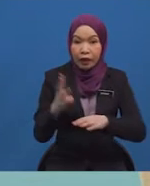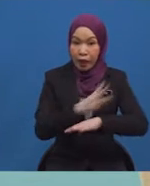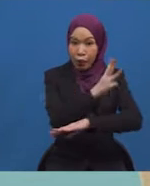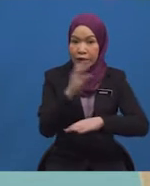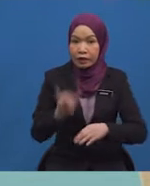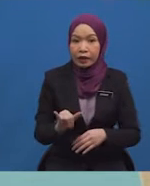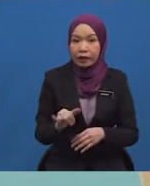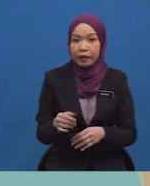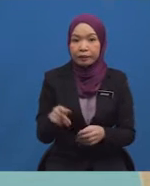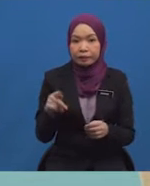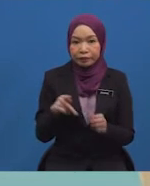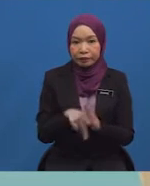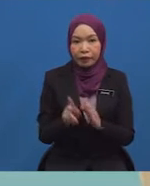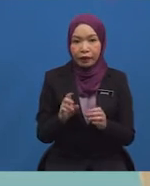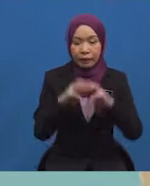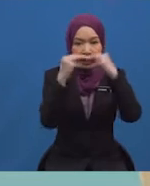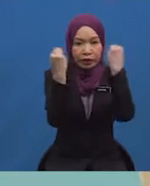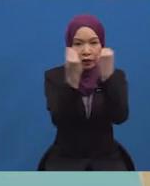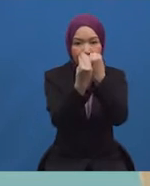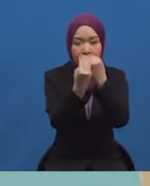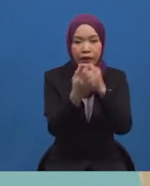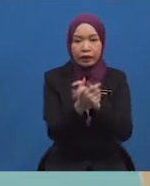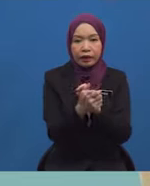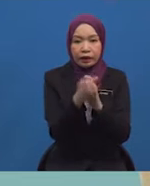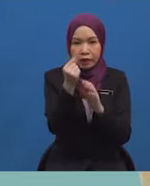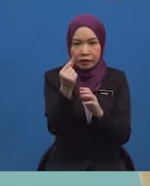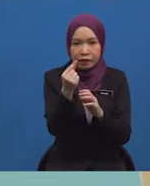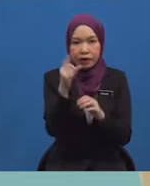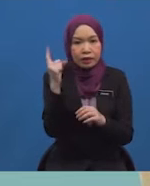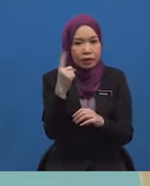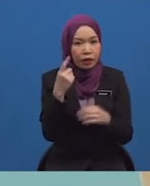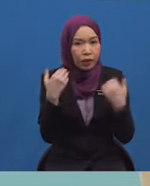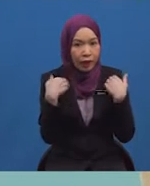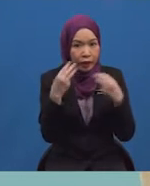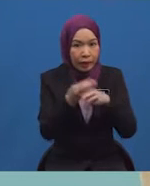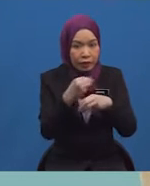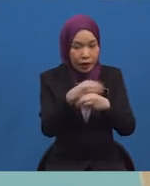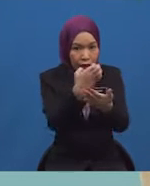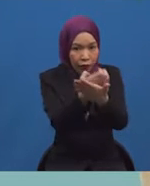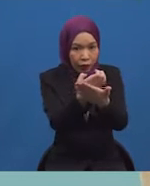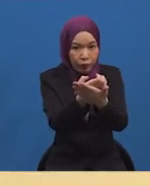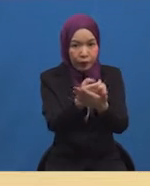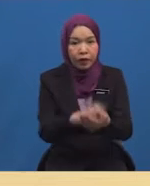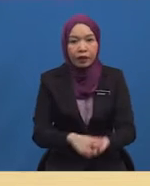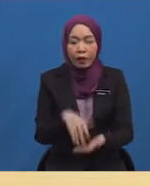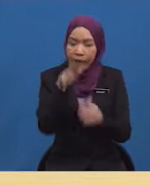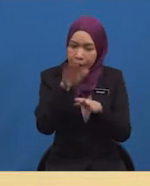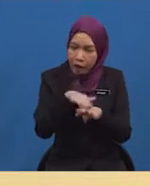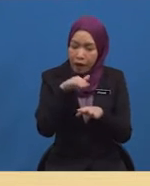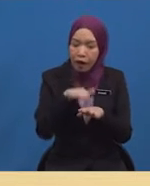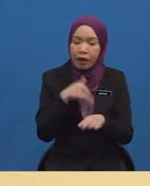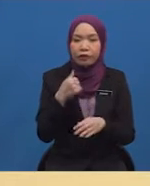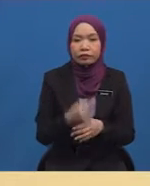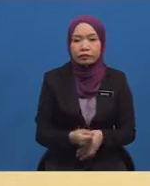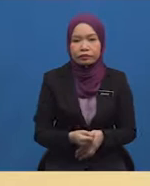Kawasan yang berpenduduk jarang sering mengalami perkembangan ekonomi yang perlahan. Ini